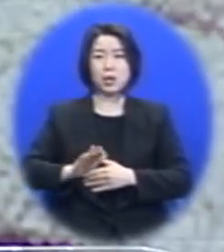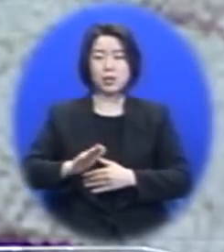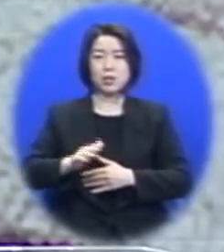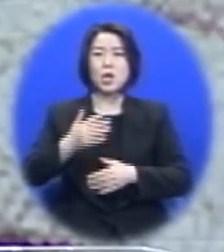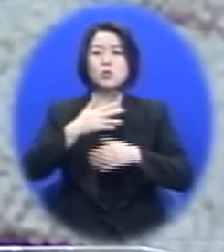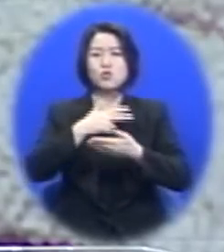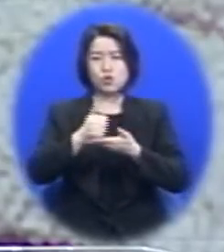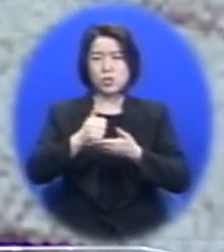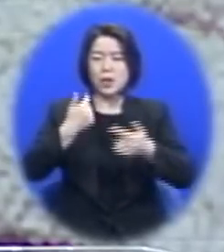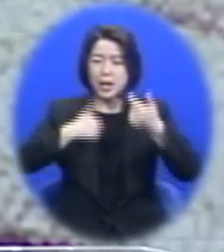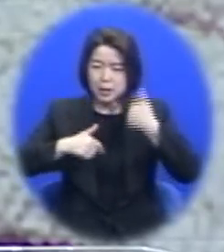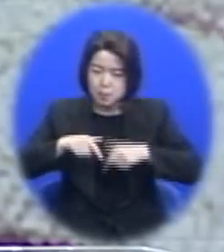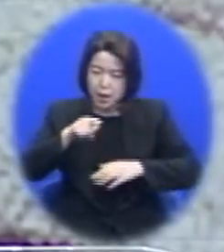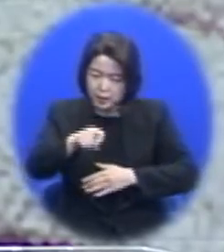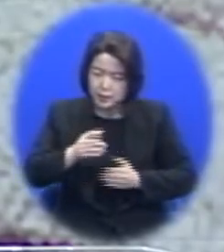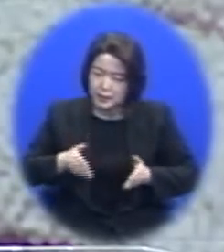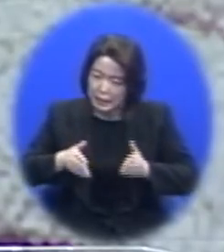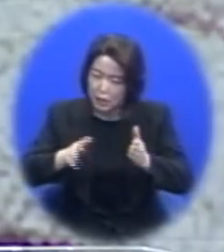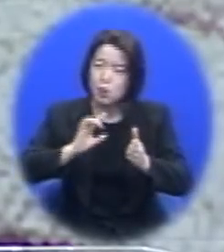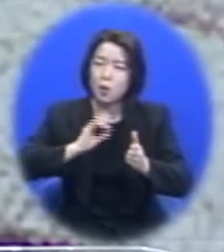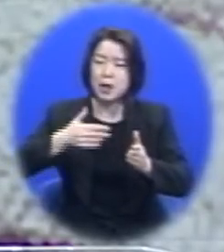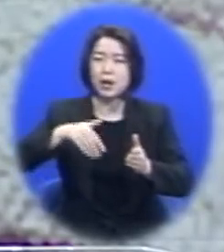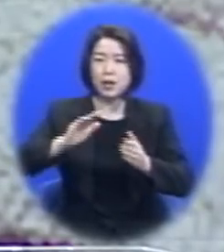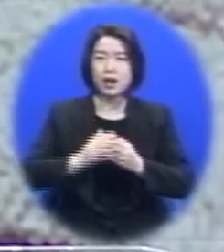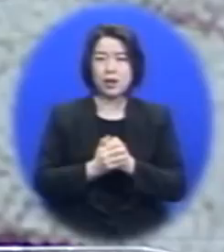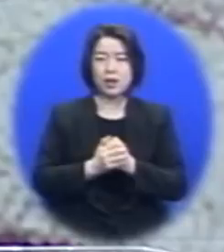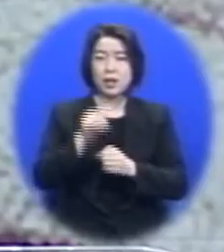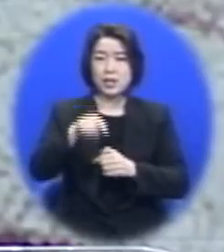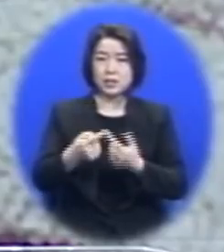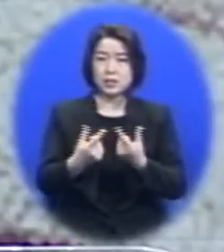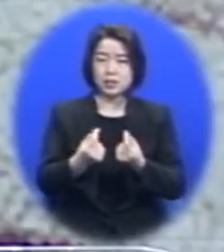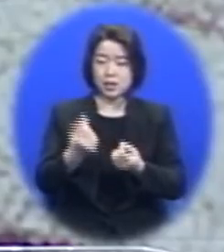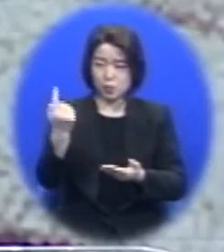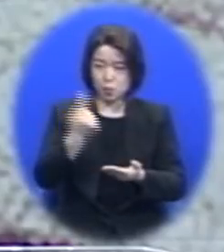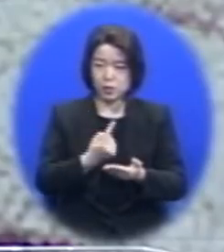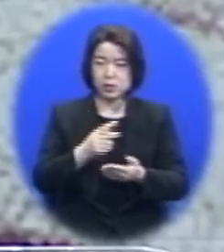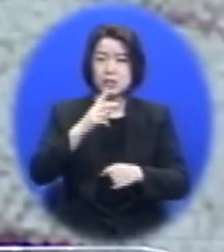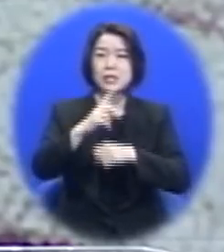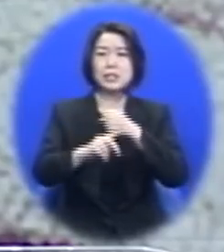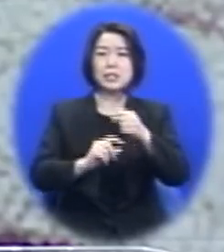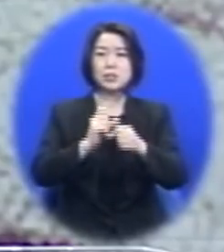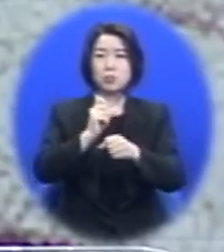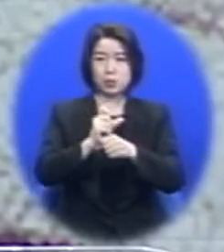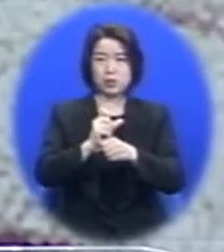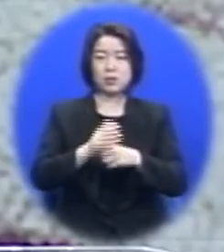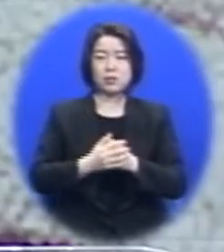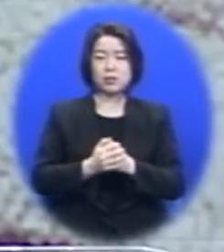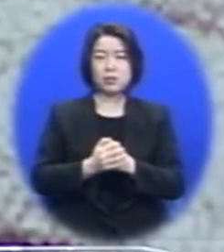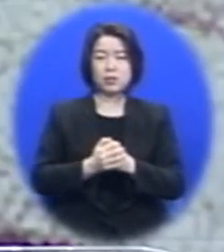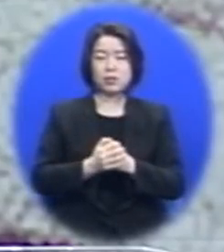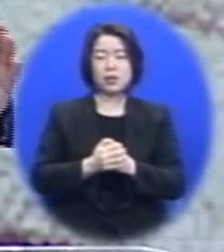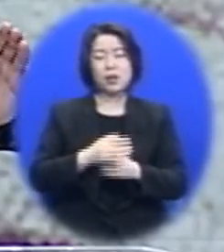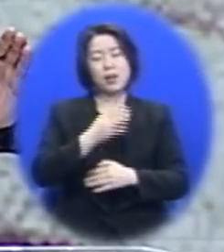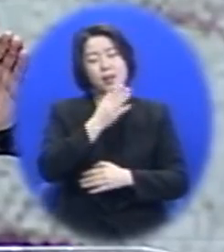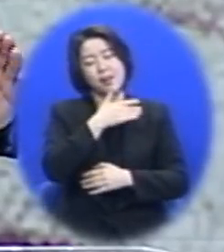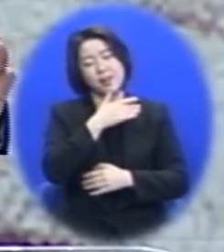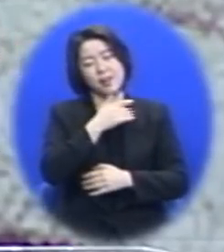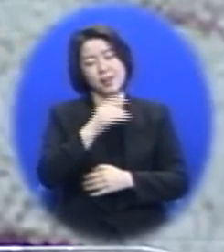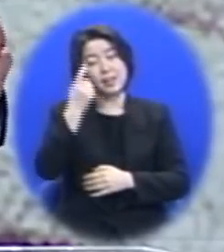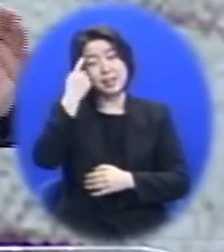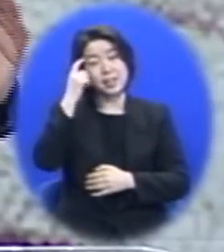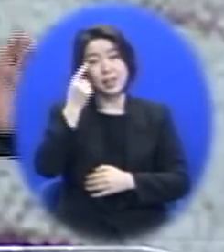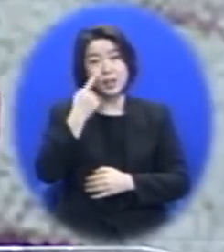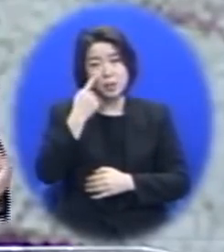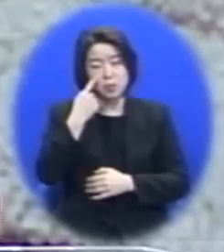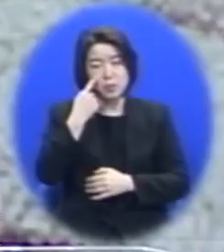가자 그렇게 해 오기를 15년 아 생각해보니까 그